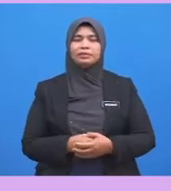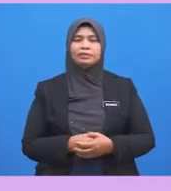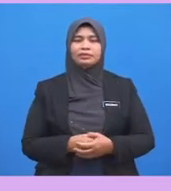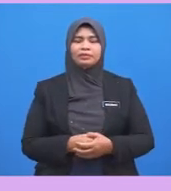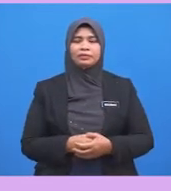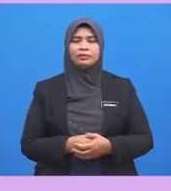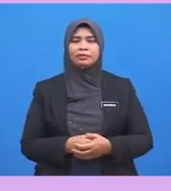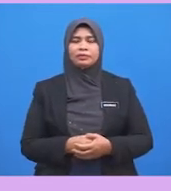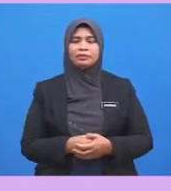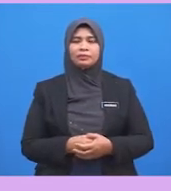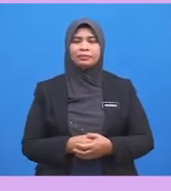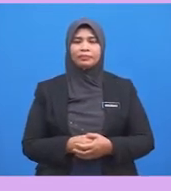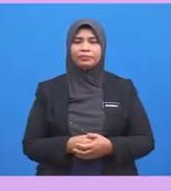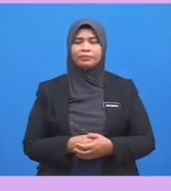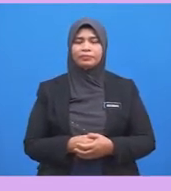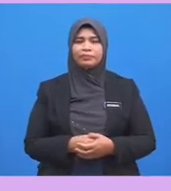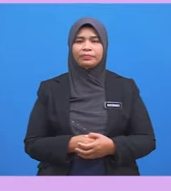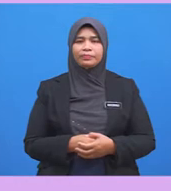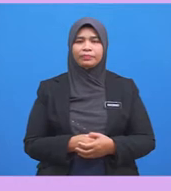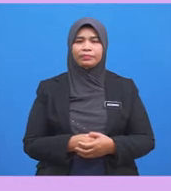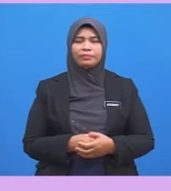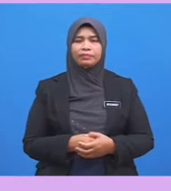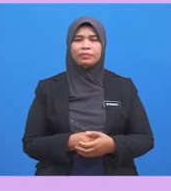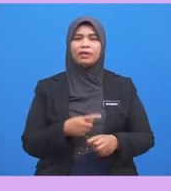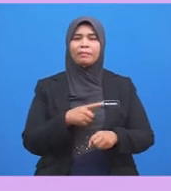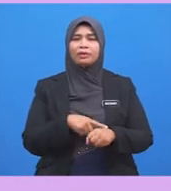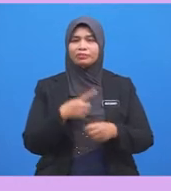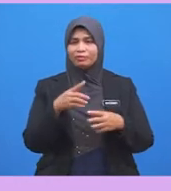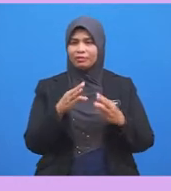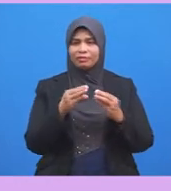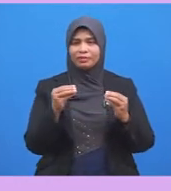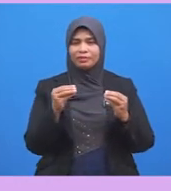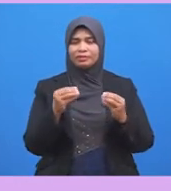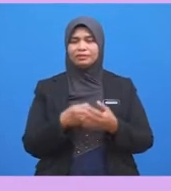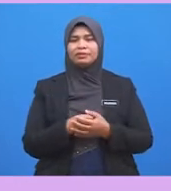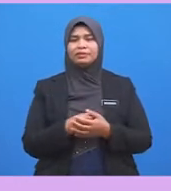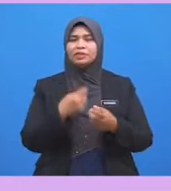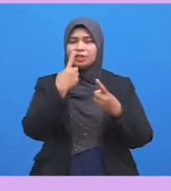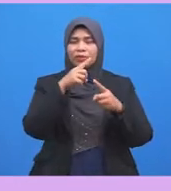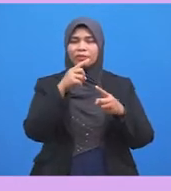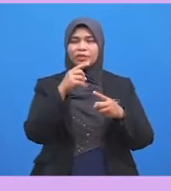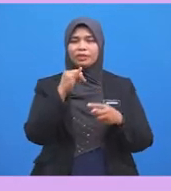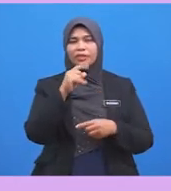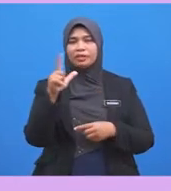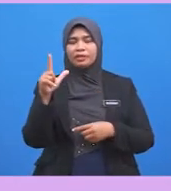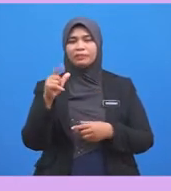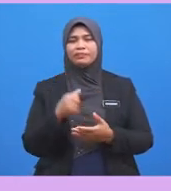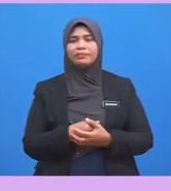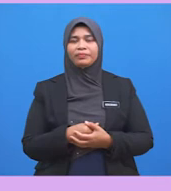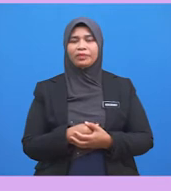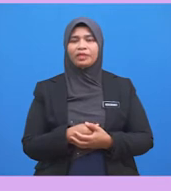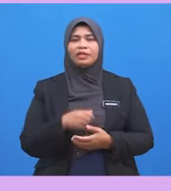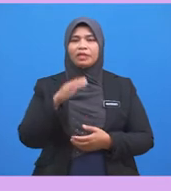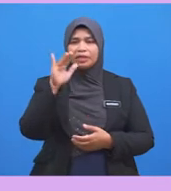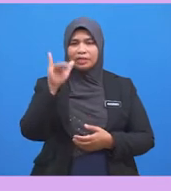Baik, mula menjawab sekarang. Masa sudah tamat. Jawapannya, murid-murid?